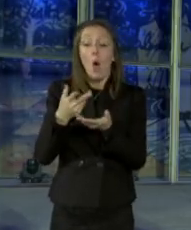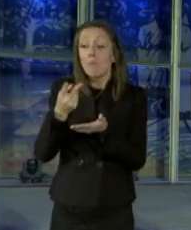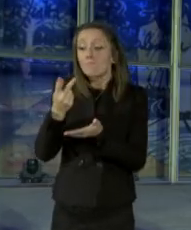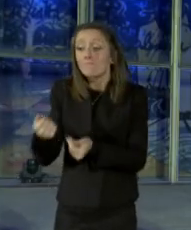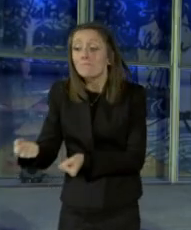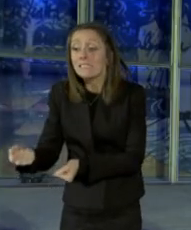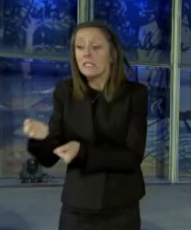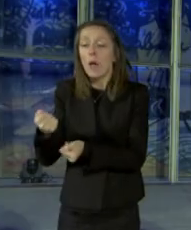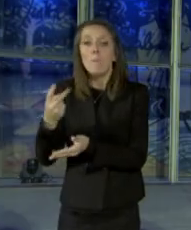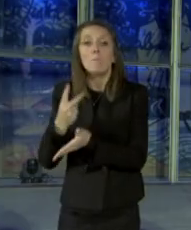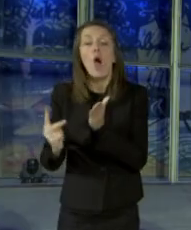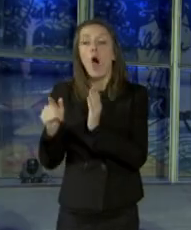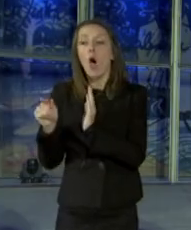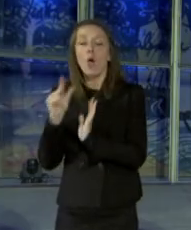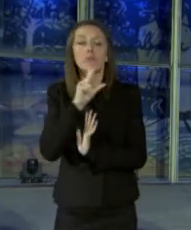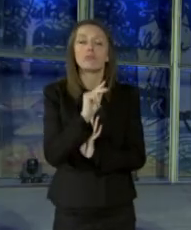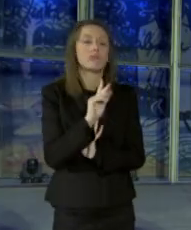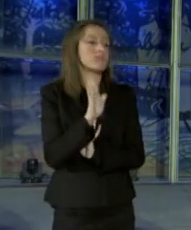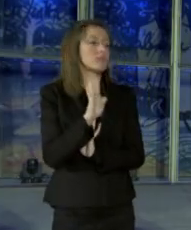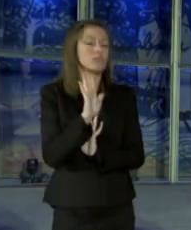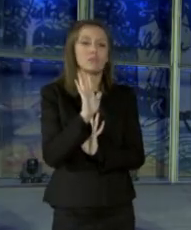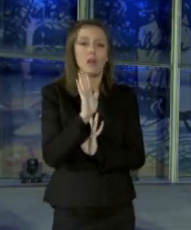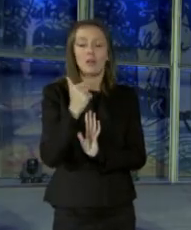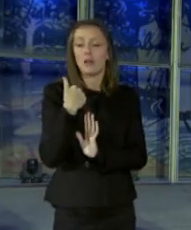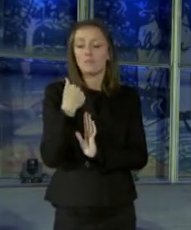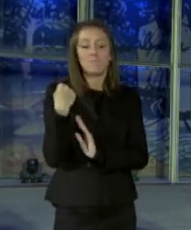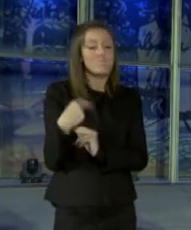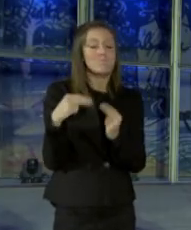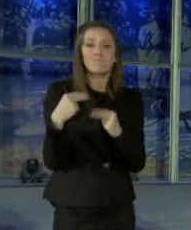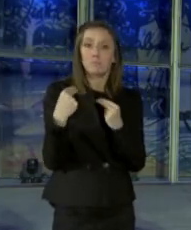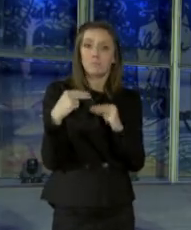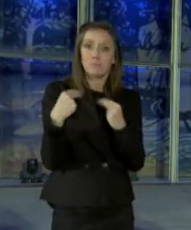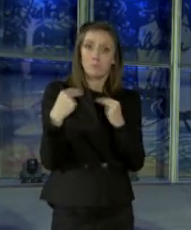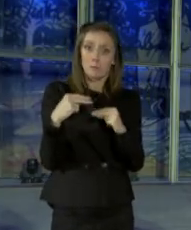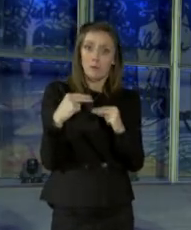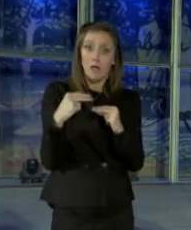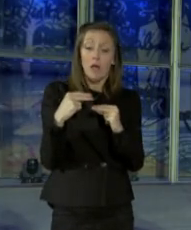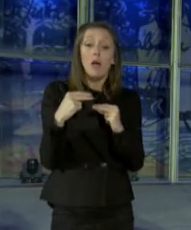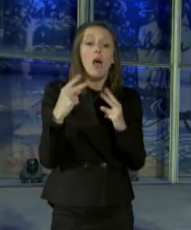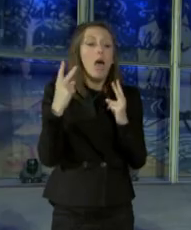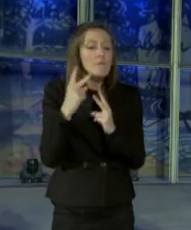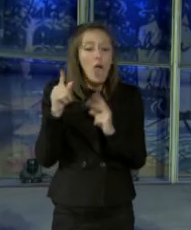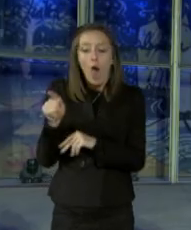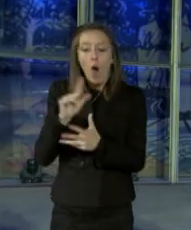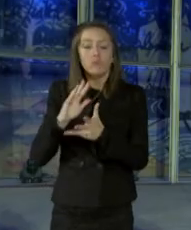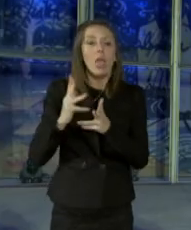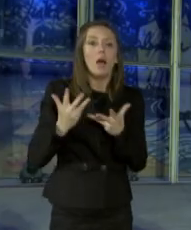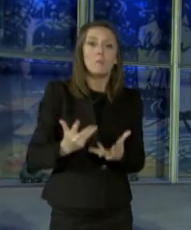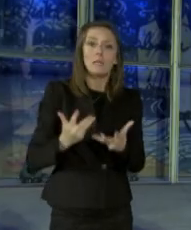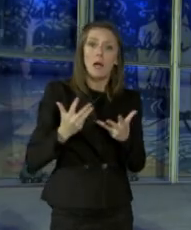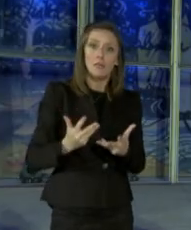ma mi disse non ce la faccio infatti si era appesantito